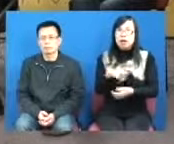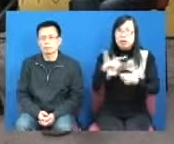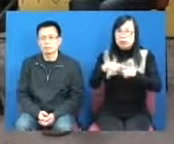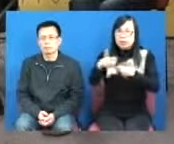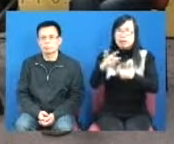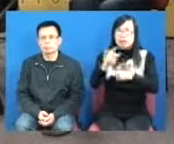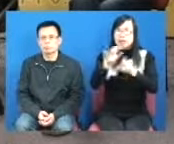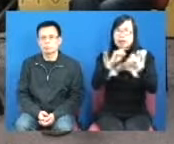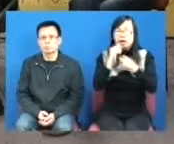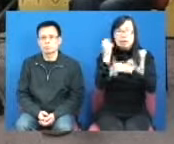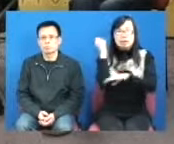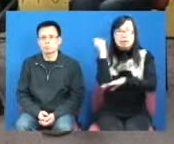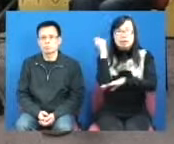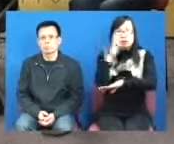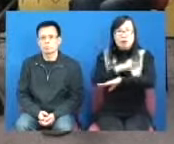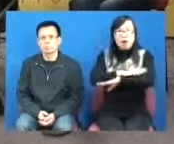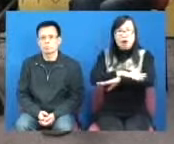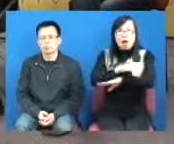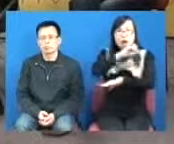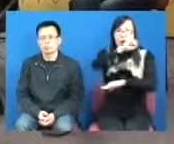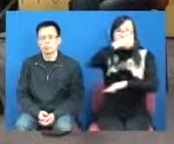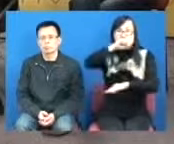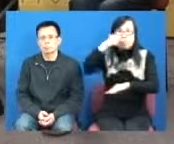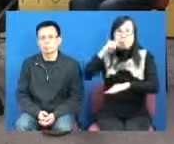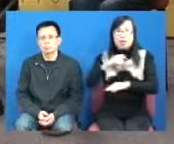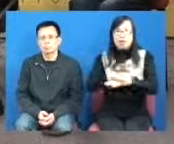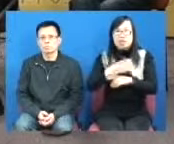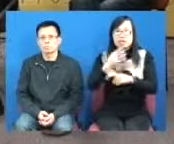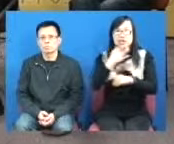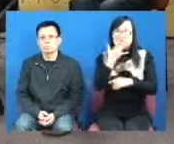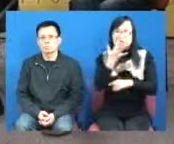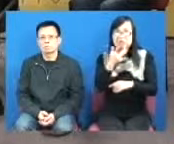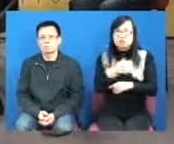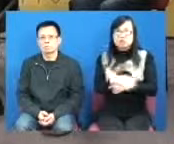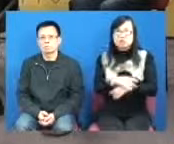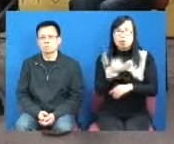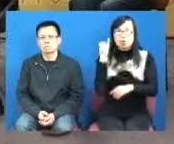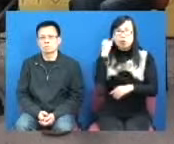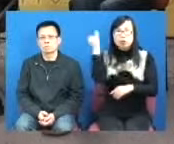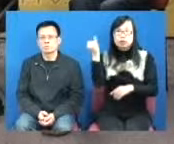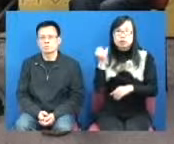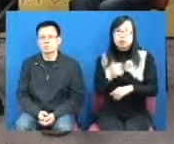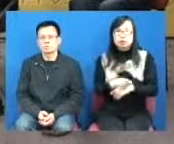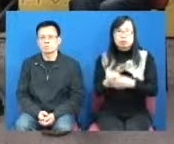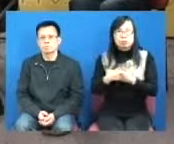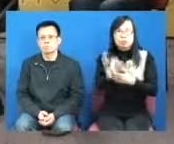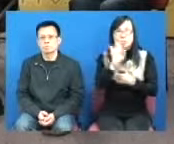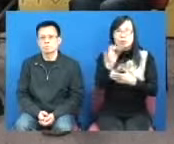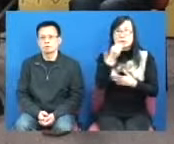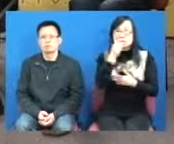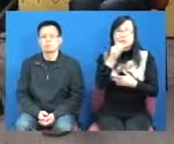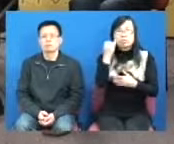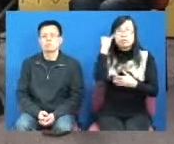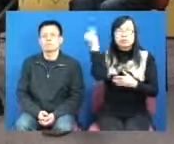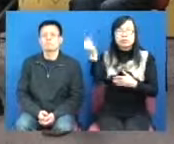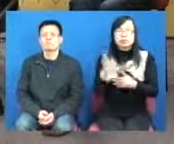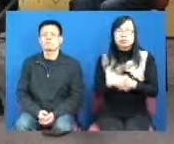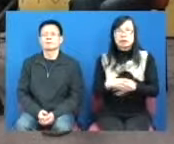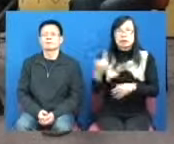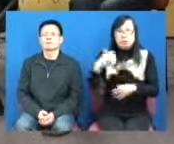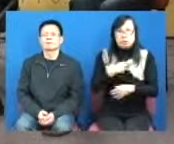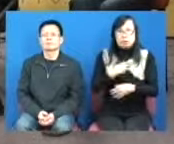市民問他你知不知宇偉班買多少錢他說最近沒有吃不知道我覺得你